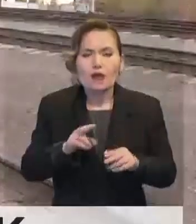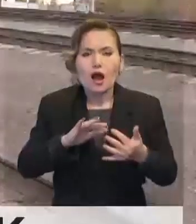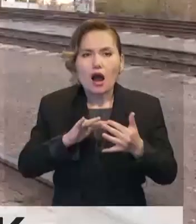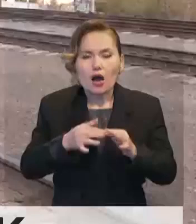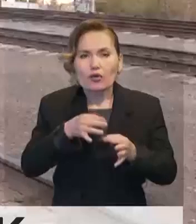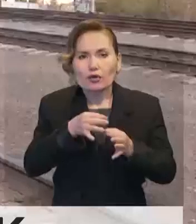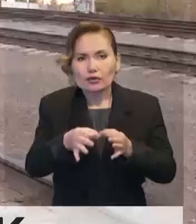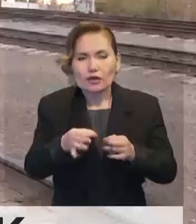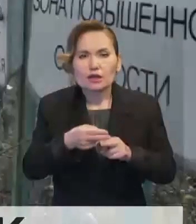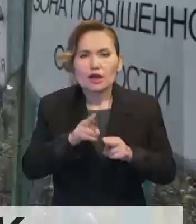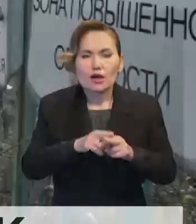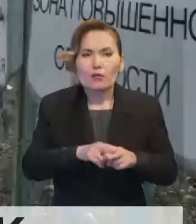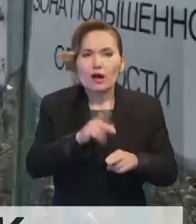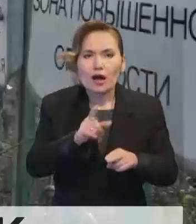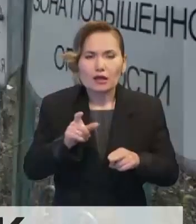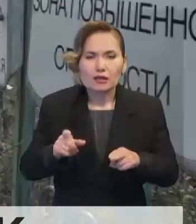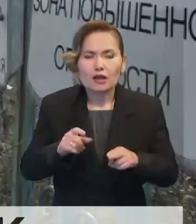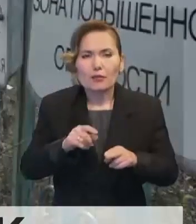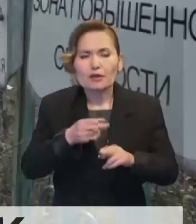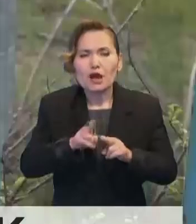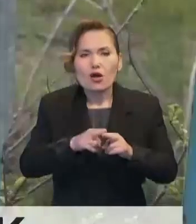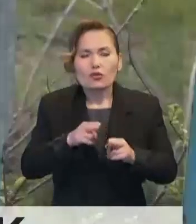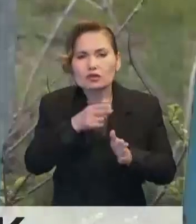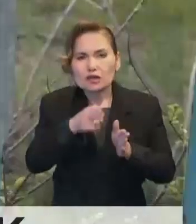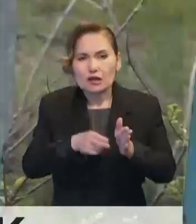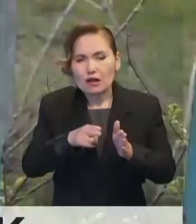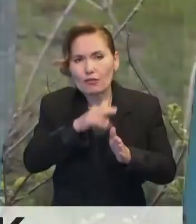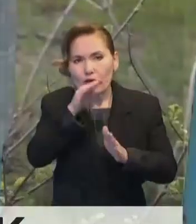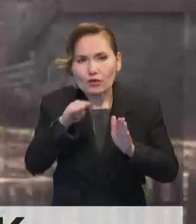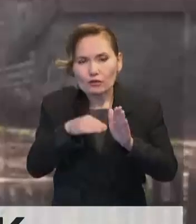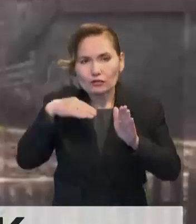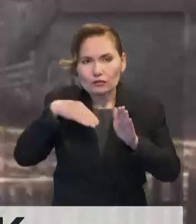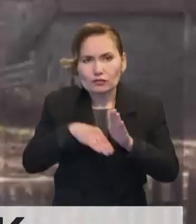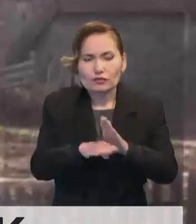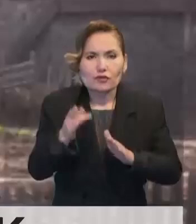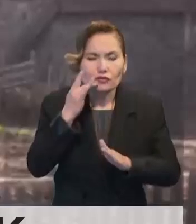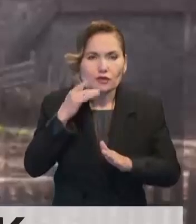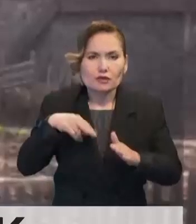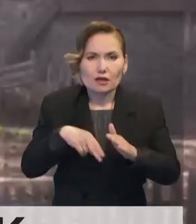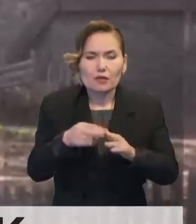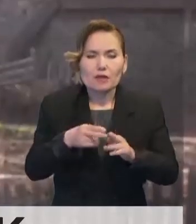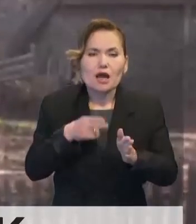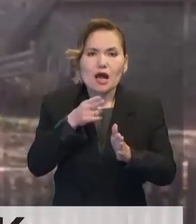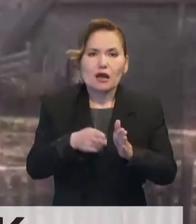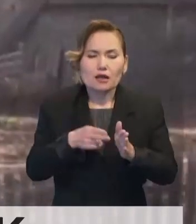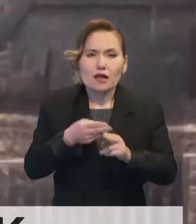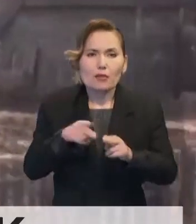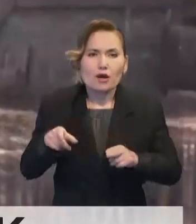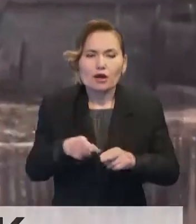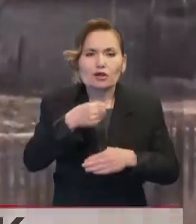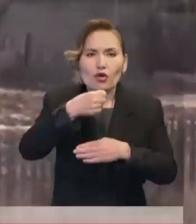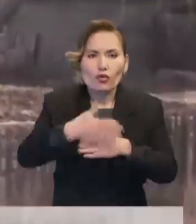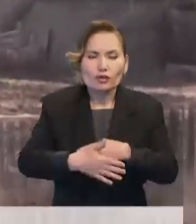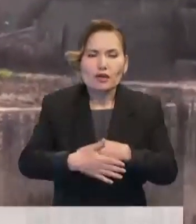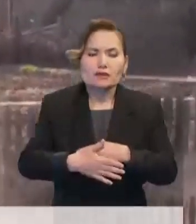қашықта. Учаскенің бір аумағы темір тормен қоршалып, арнайы белгі орнатылған. Бұл темір жол Ленин кентінің ортасымен